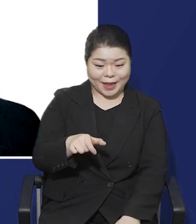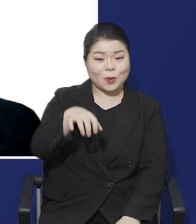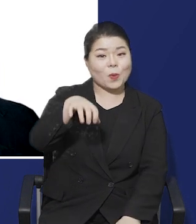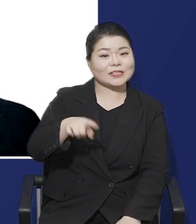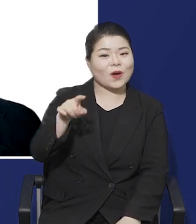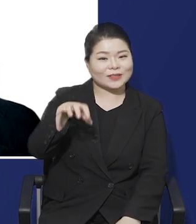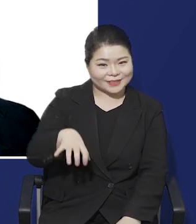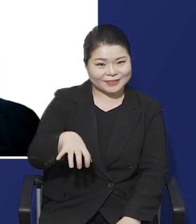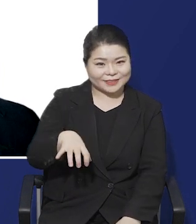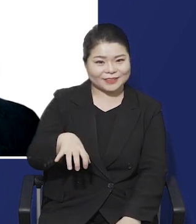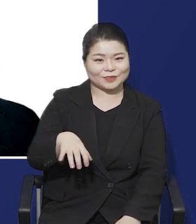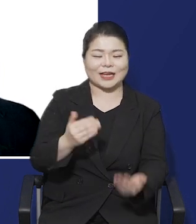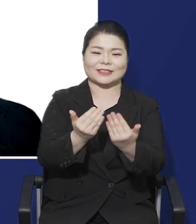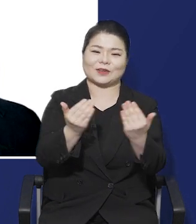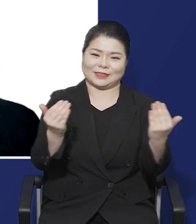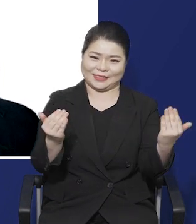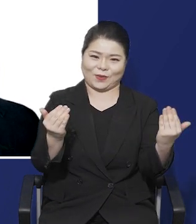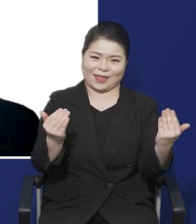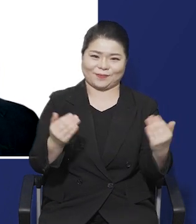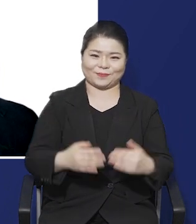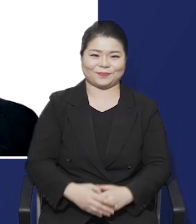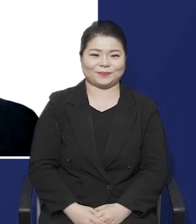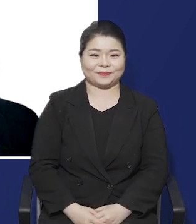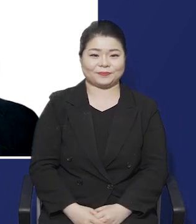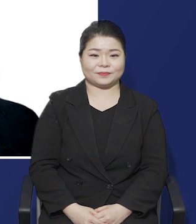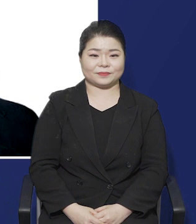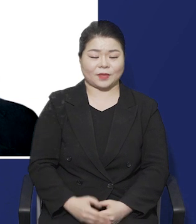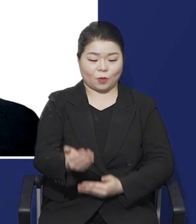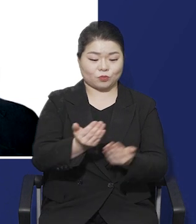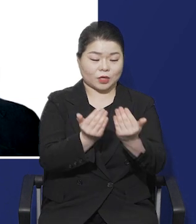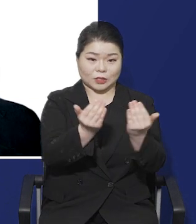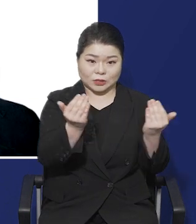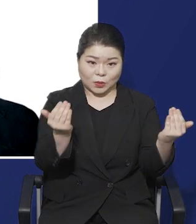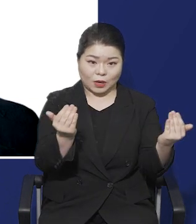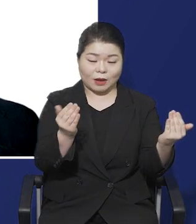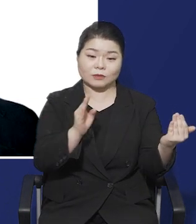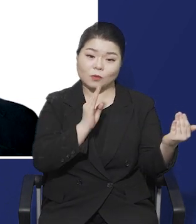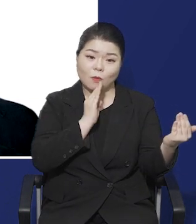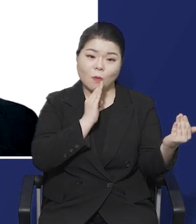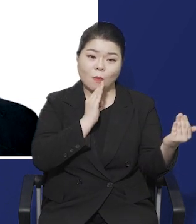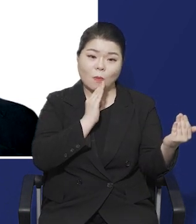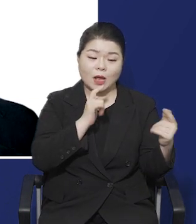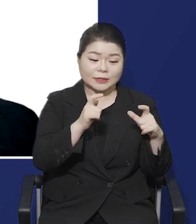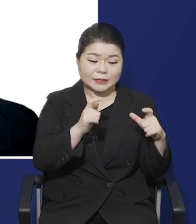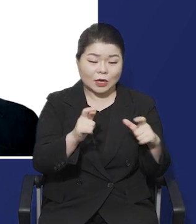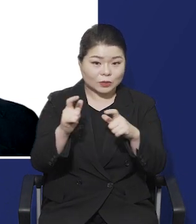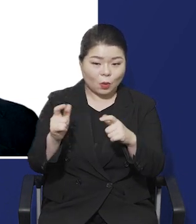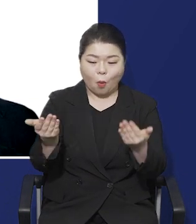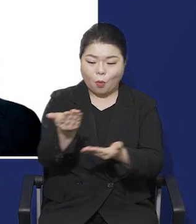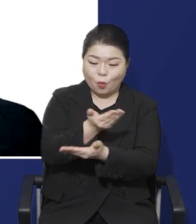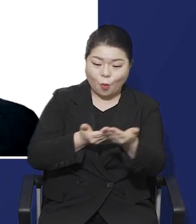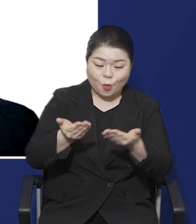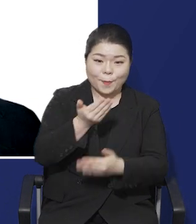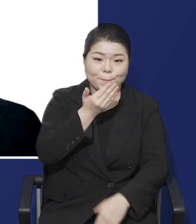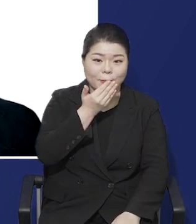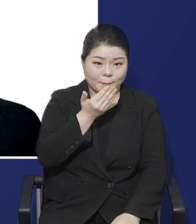바로 그런 플랫폼이 바로 무역전시회입니다. 이 무역전시회가 그만큼 지역적인 그런 교류를 할 수 있는 장이